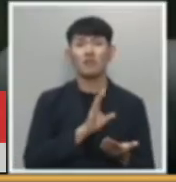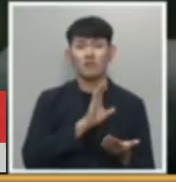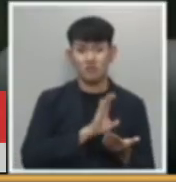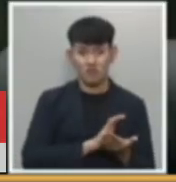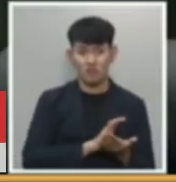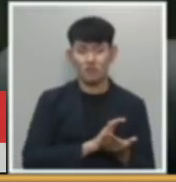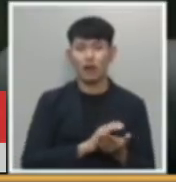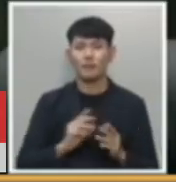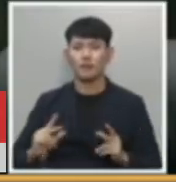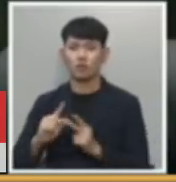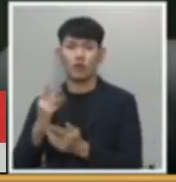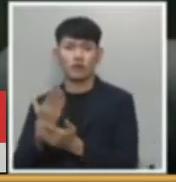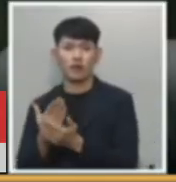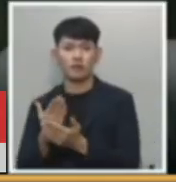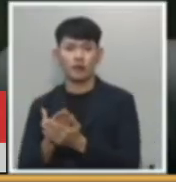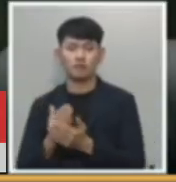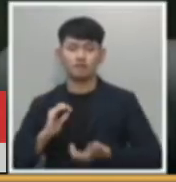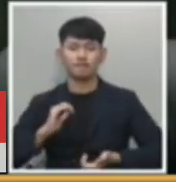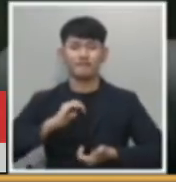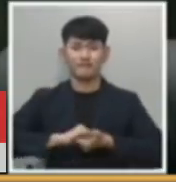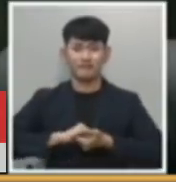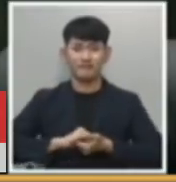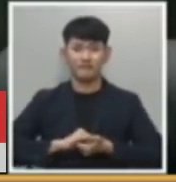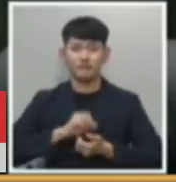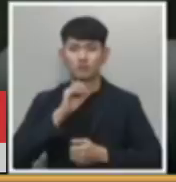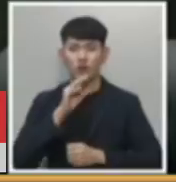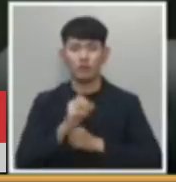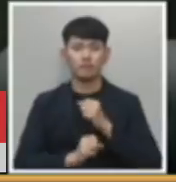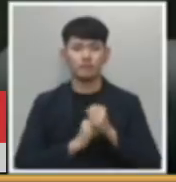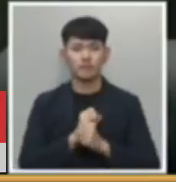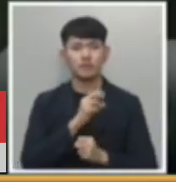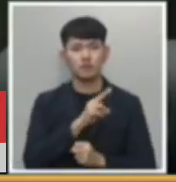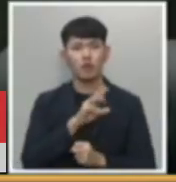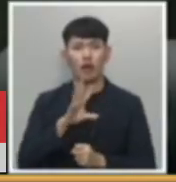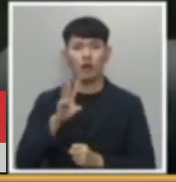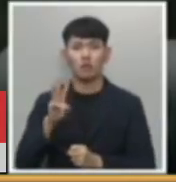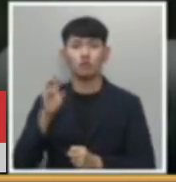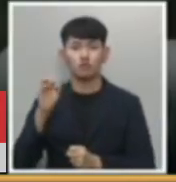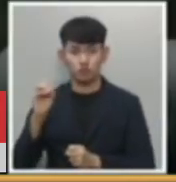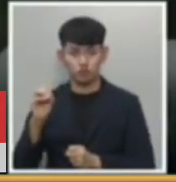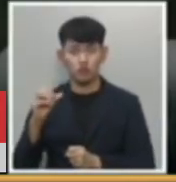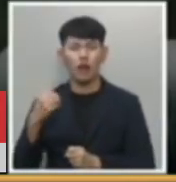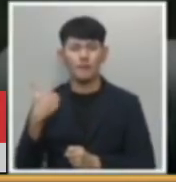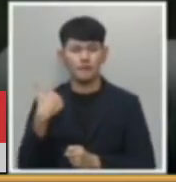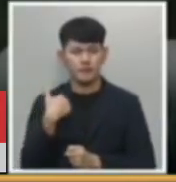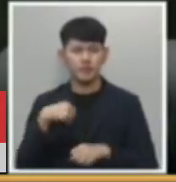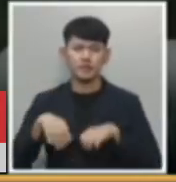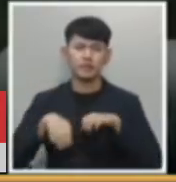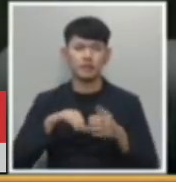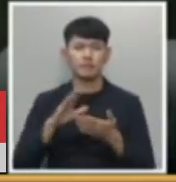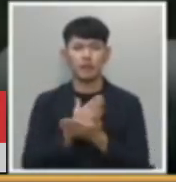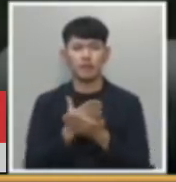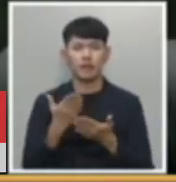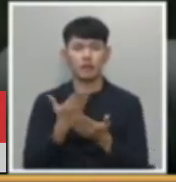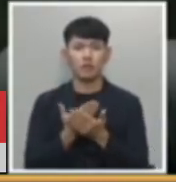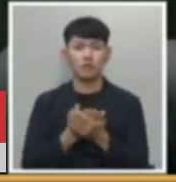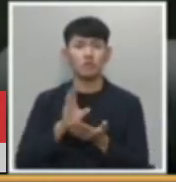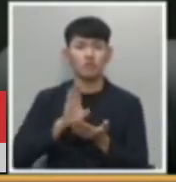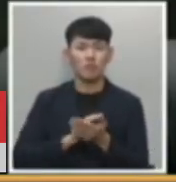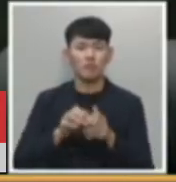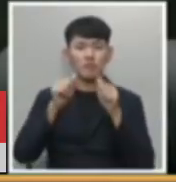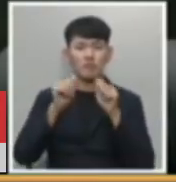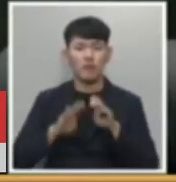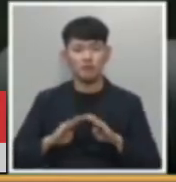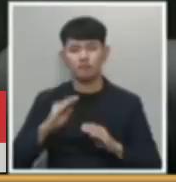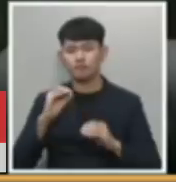ลังครับบอกว่าในปี2560เนี่ยจะมีการจัดงบประมาณแบบสมดุล